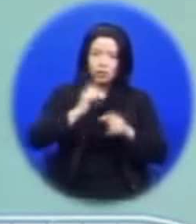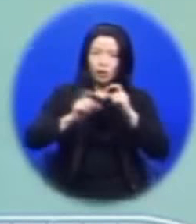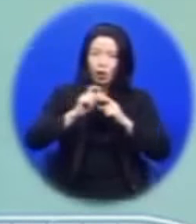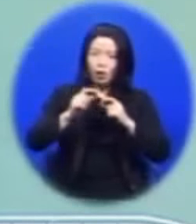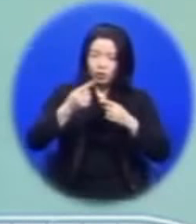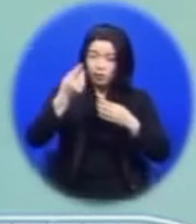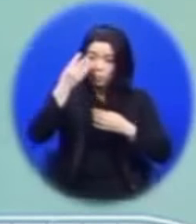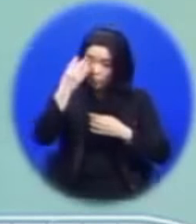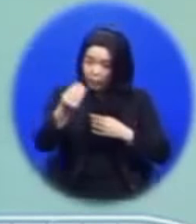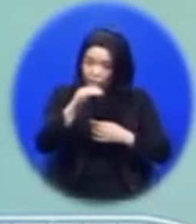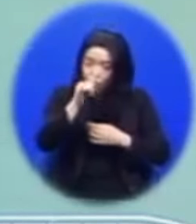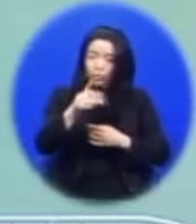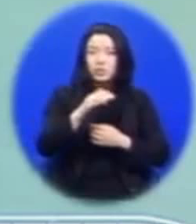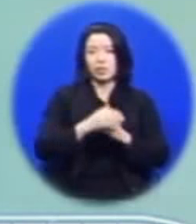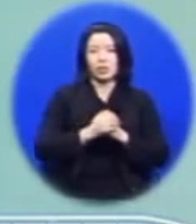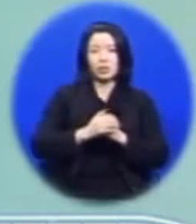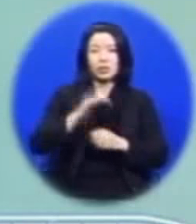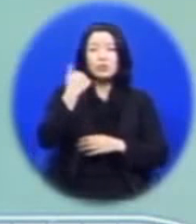거예요